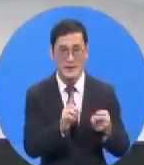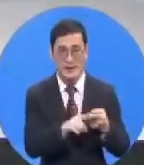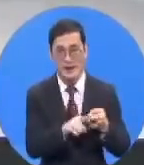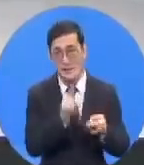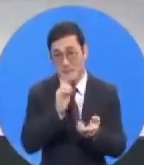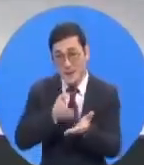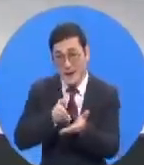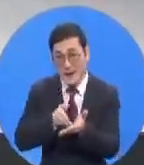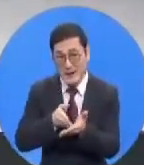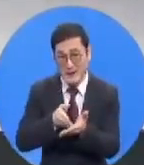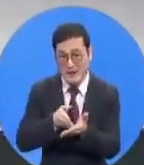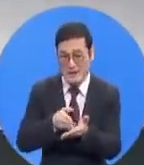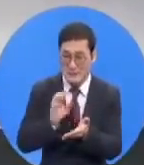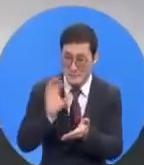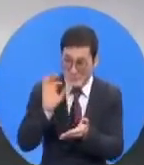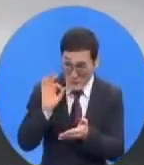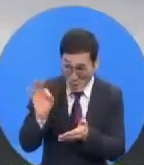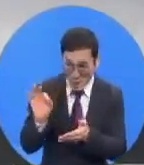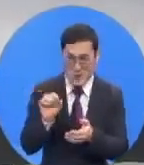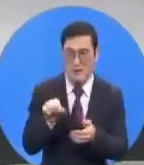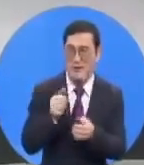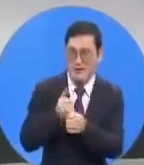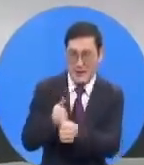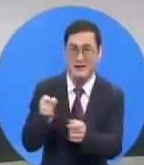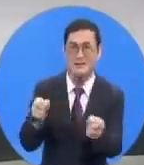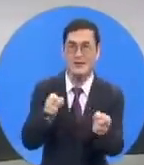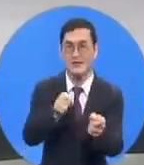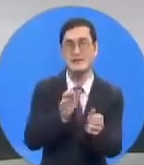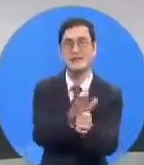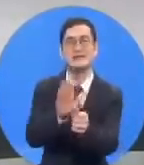된 아마 조사 결과가 아닐까 그런 생각이 들고요.